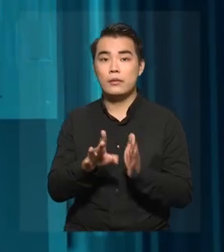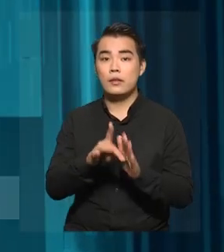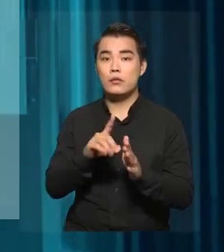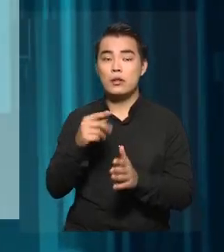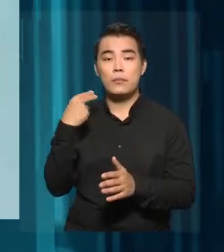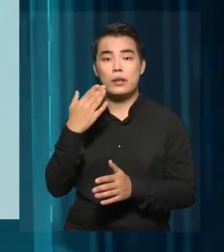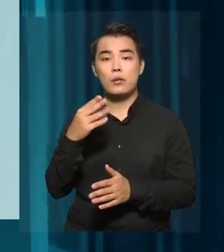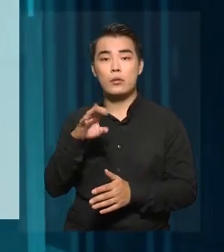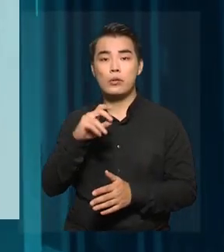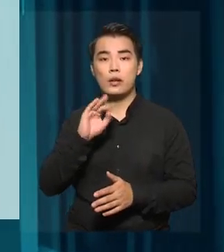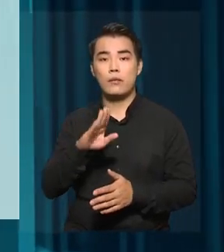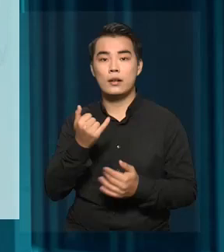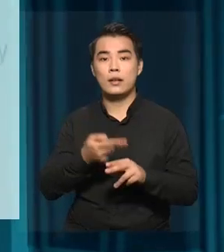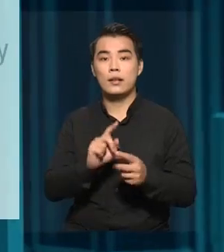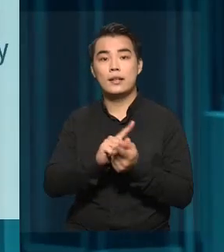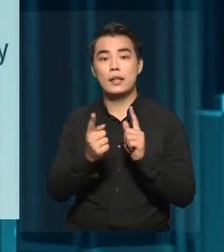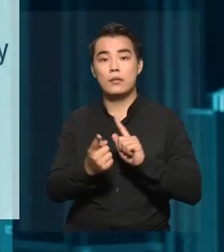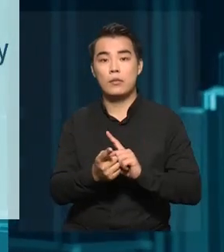Тоқаевтың